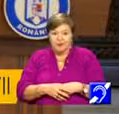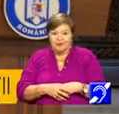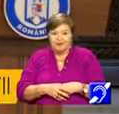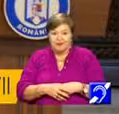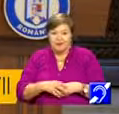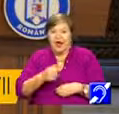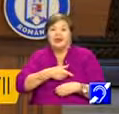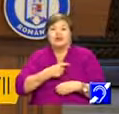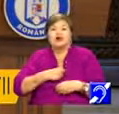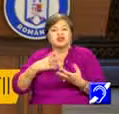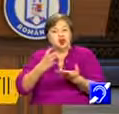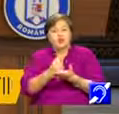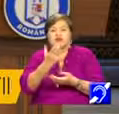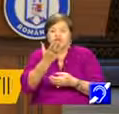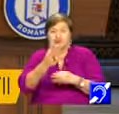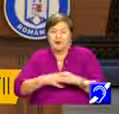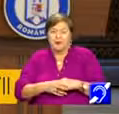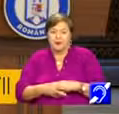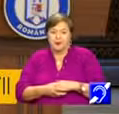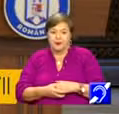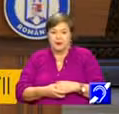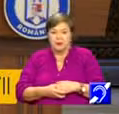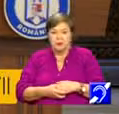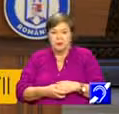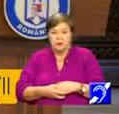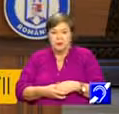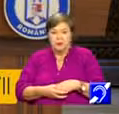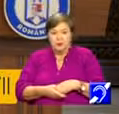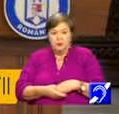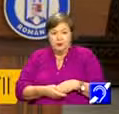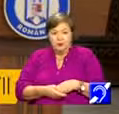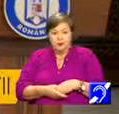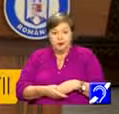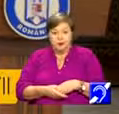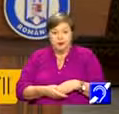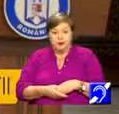Vă mulțumesc! Mulțumesc, la revedere!